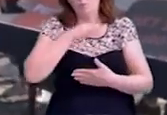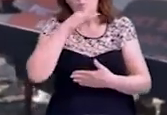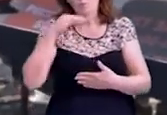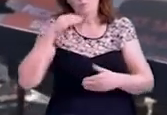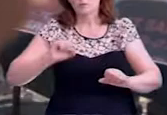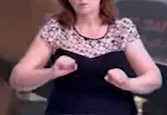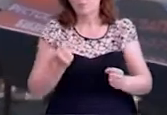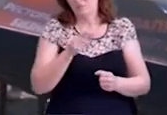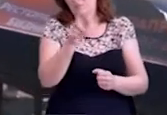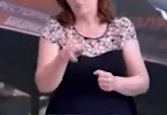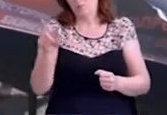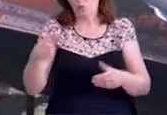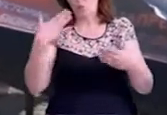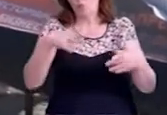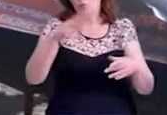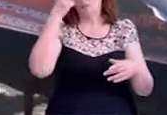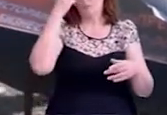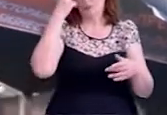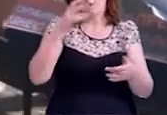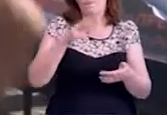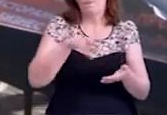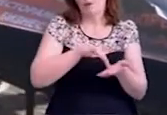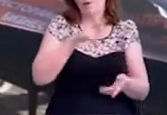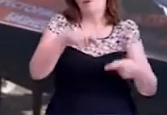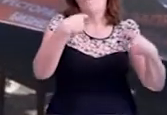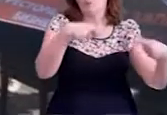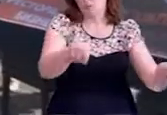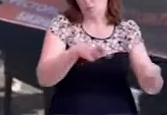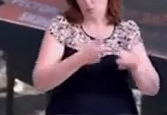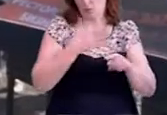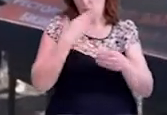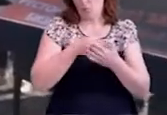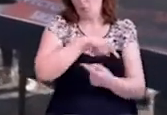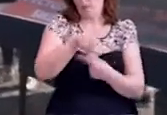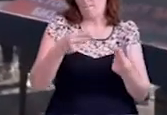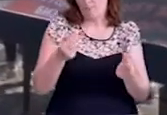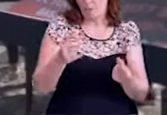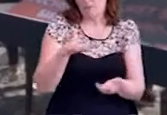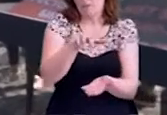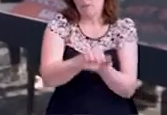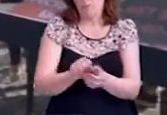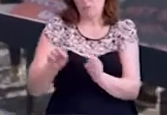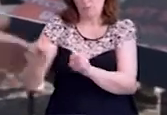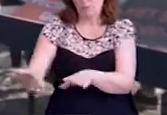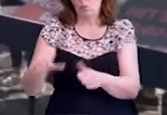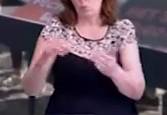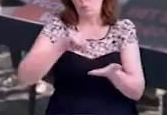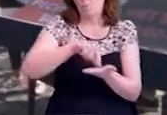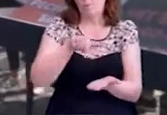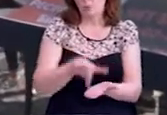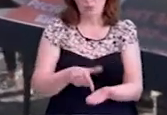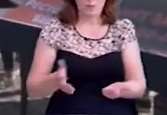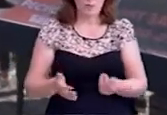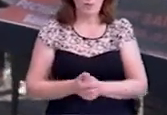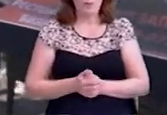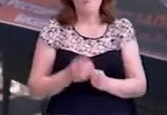знакомые рестораторы со столицы уже продают свой бизнес, передают свою аренду, чтобы как-то им выжить вообще в целом. То есть, ребята, действительно, этот